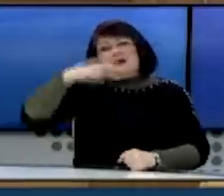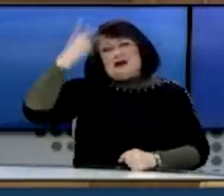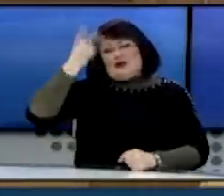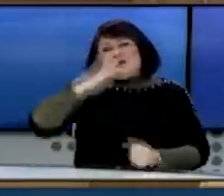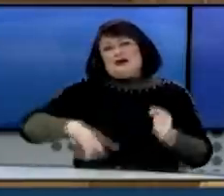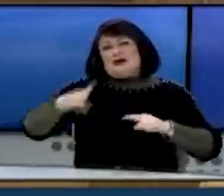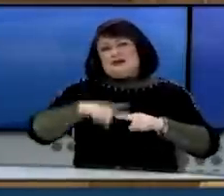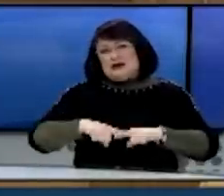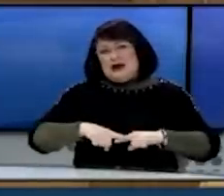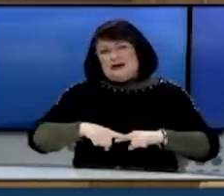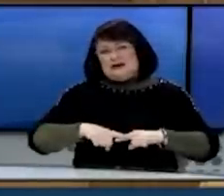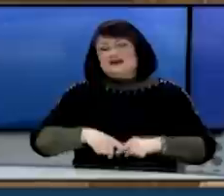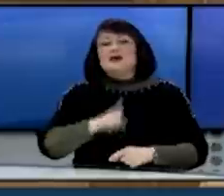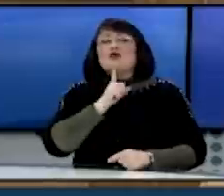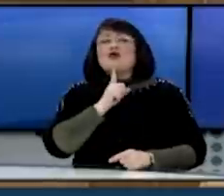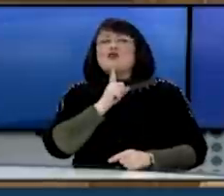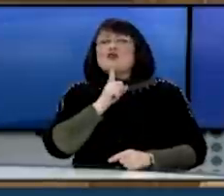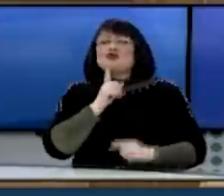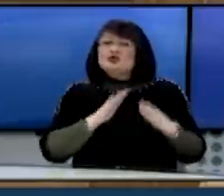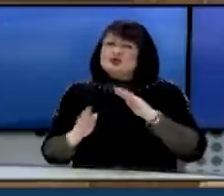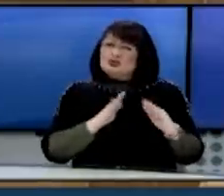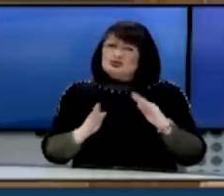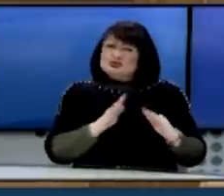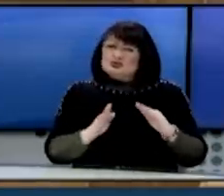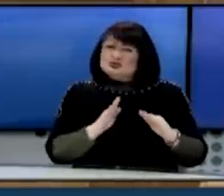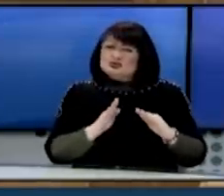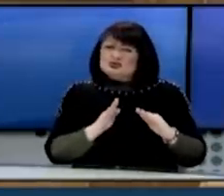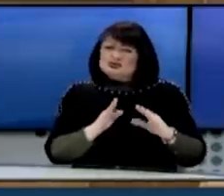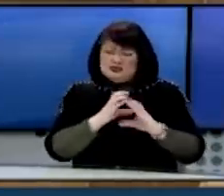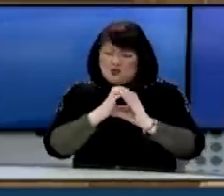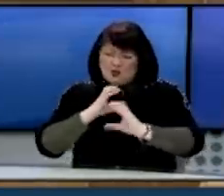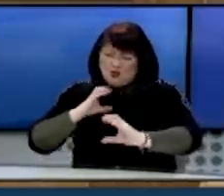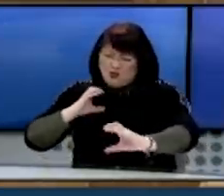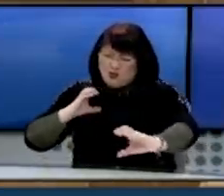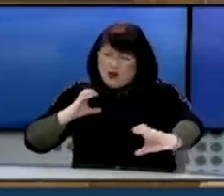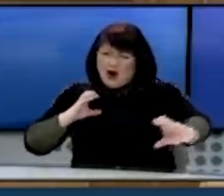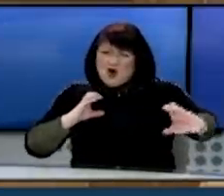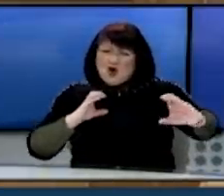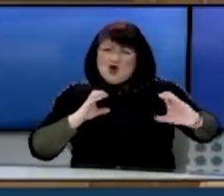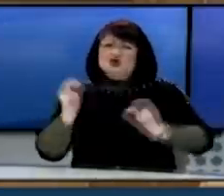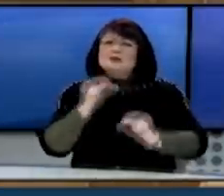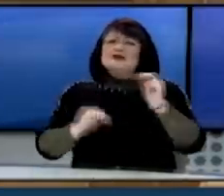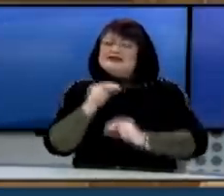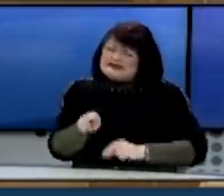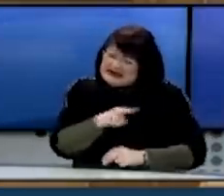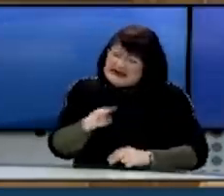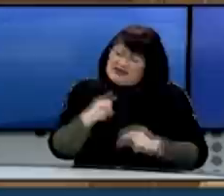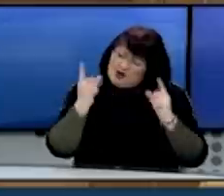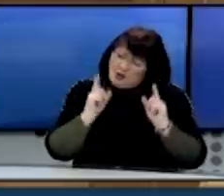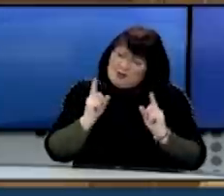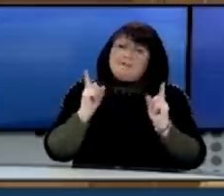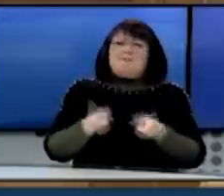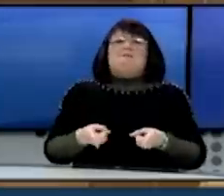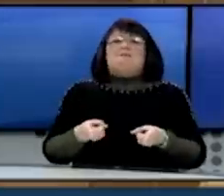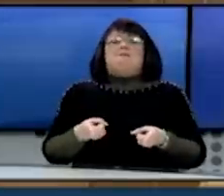της χώρας, όπως την θωρακίζουν και η αγωγή τύπου EastMed, που κι αυτό το ψηφίσατε παρέα.